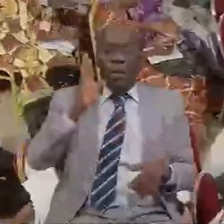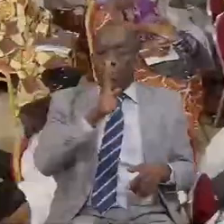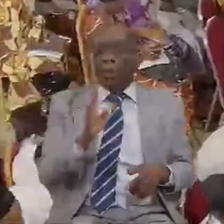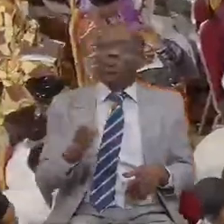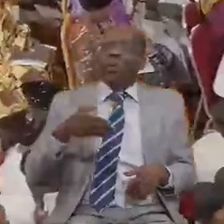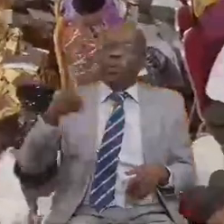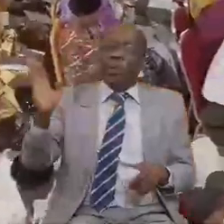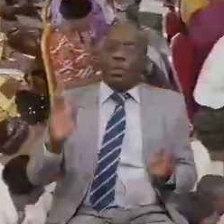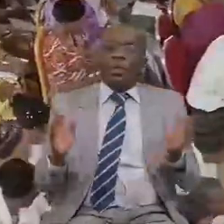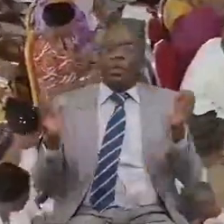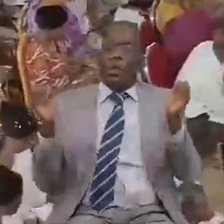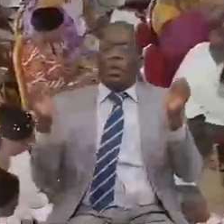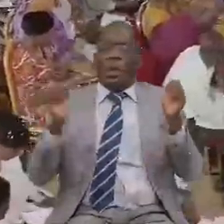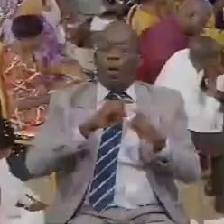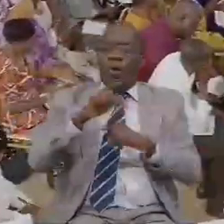quand les saints